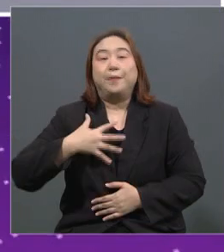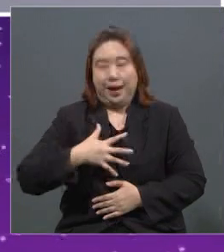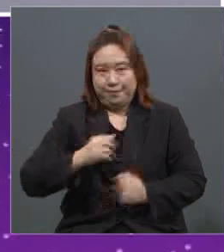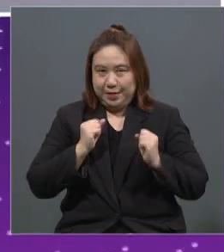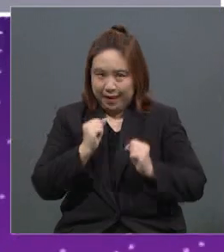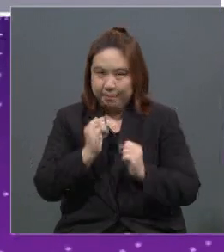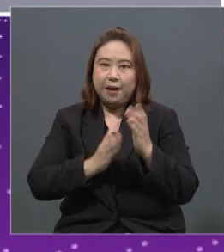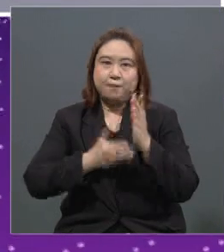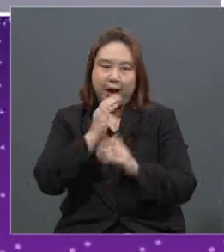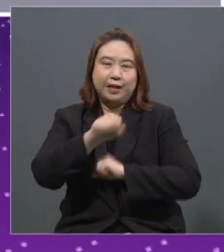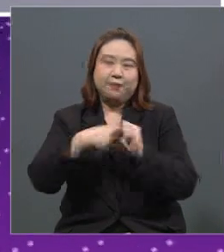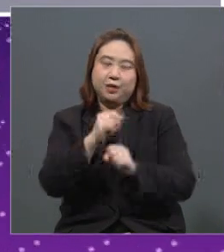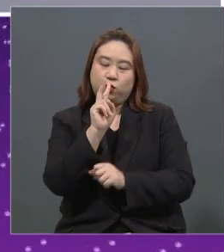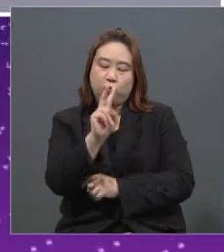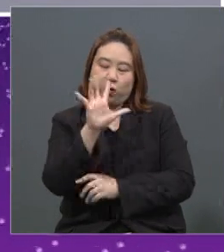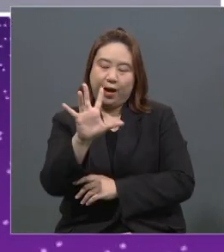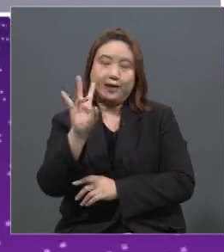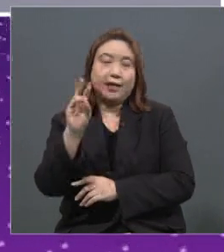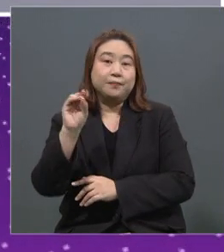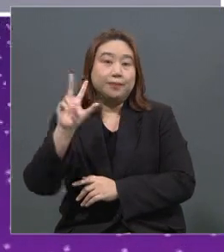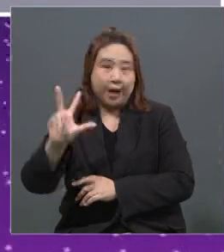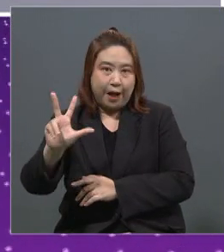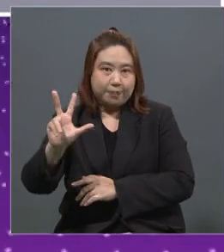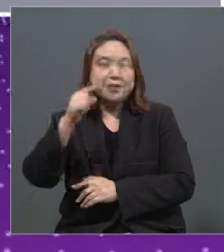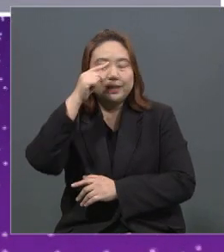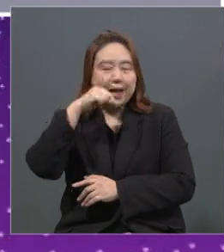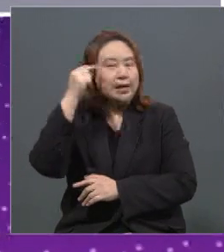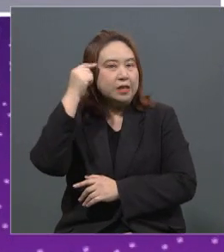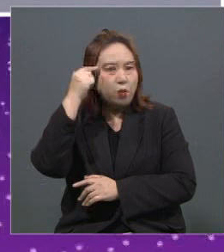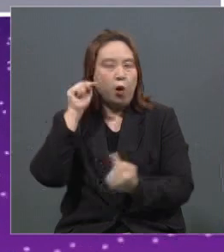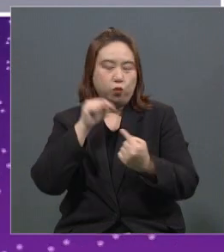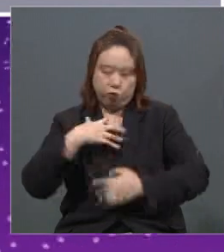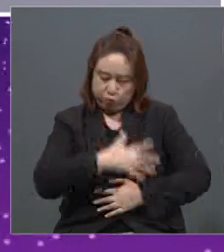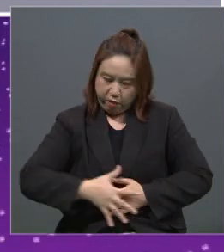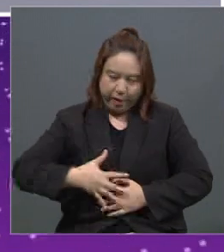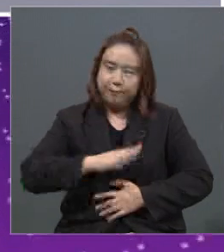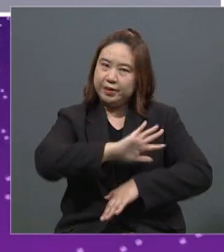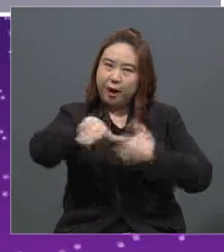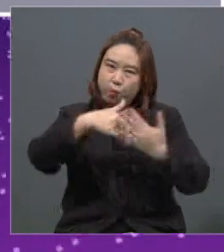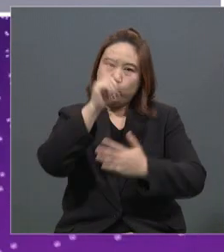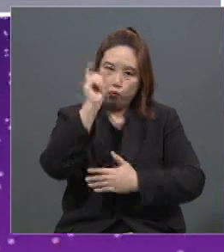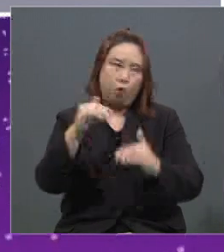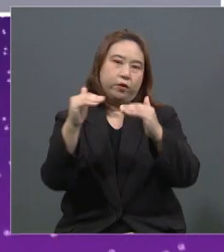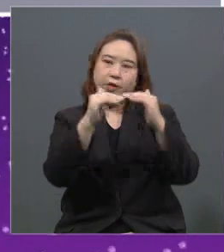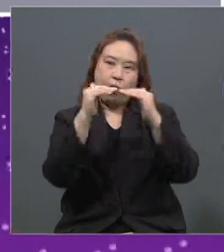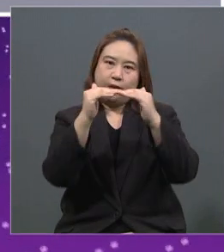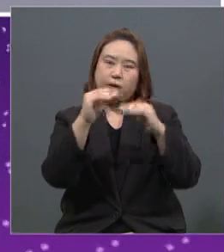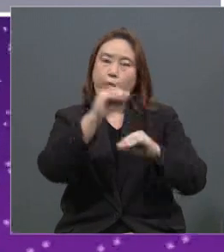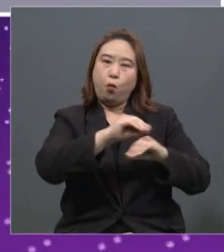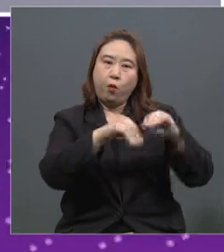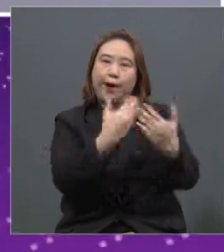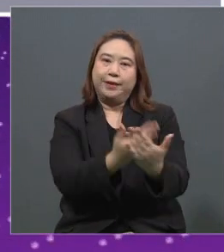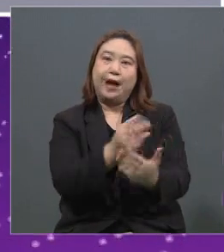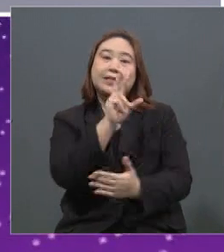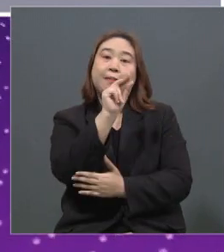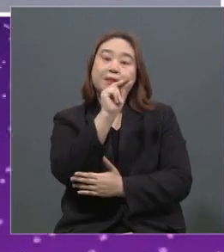ปี2573ซึ่งไทยนั้นก็เชื่อมั่นในเรื่องของความเท่าเทียมด้านสุขภาพนะครับพร้อมเดินหน้าโครงการ 30บาท